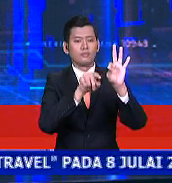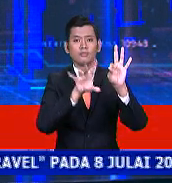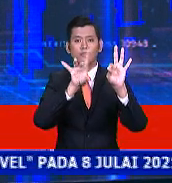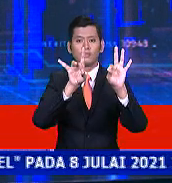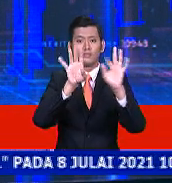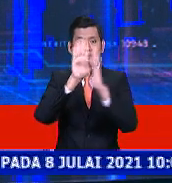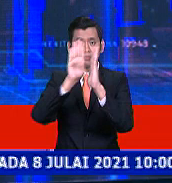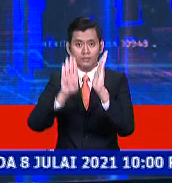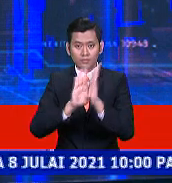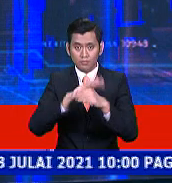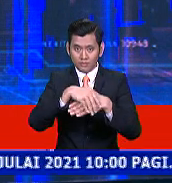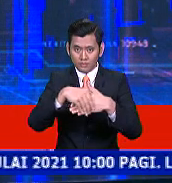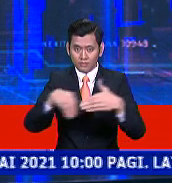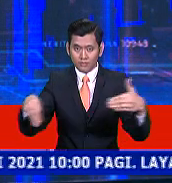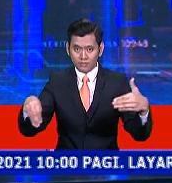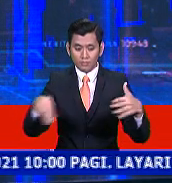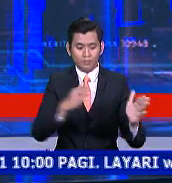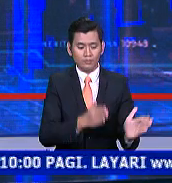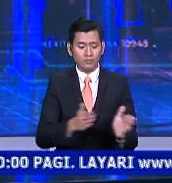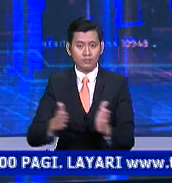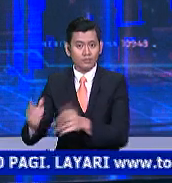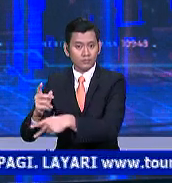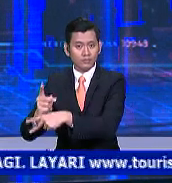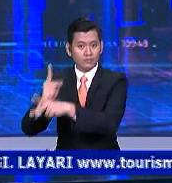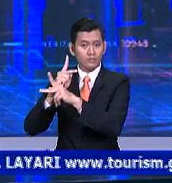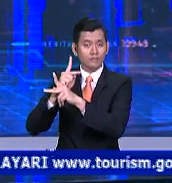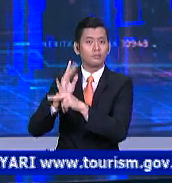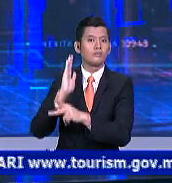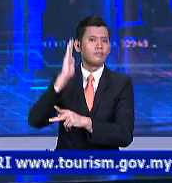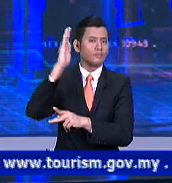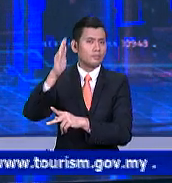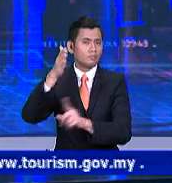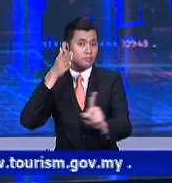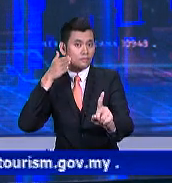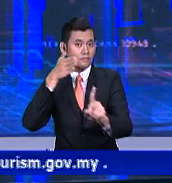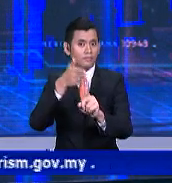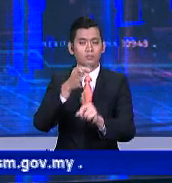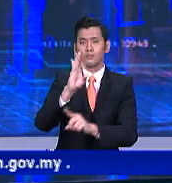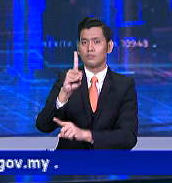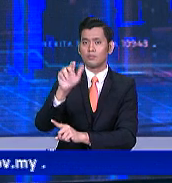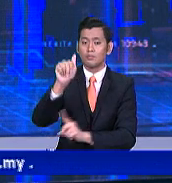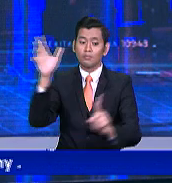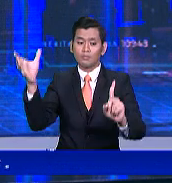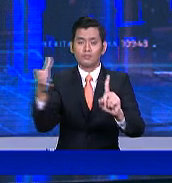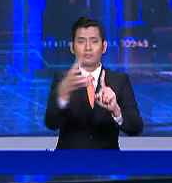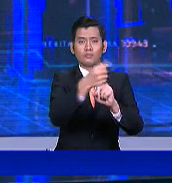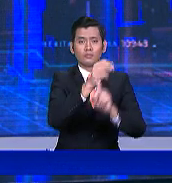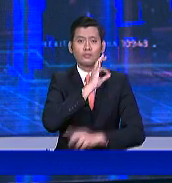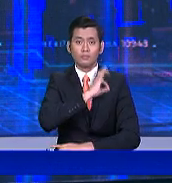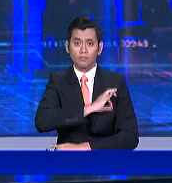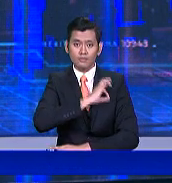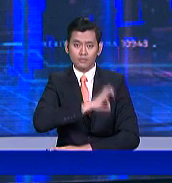RM9.9 bilion. Penstrukturan semula pinjaman berkenaan akan mengembalikan fokus Felda mencapai sasaran untuk mencatat